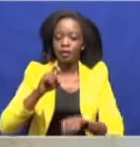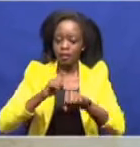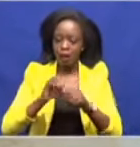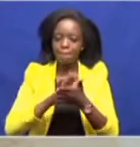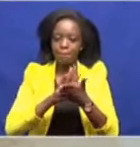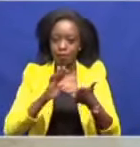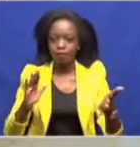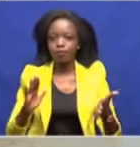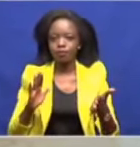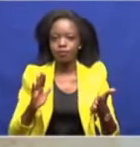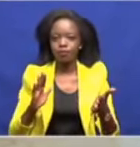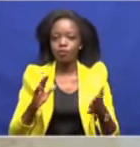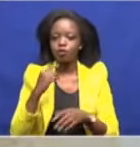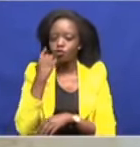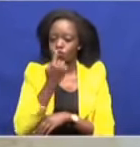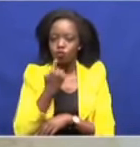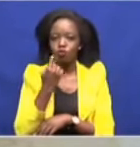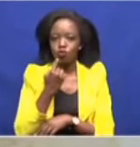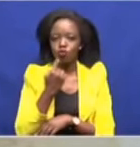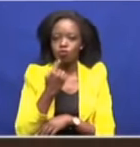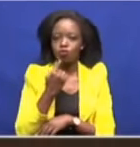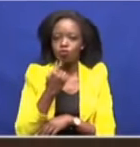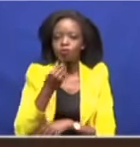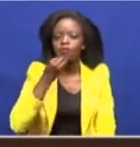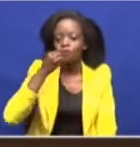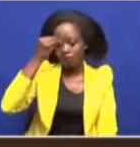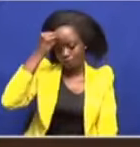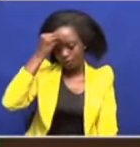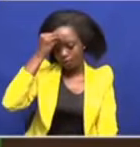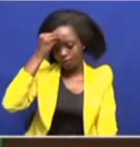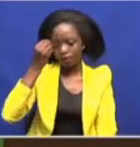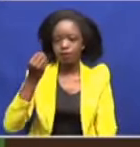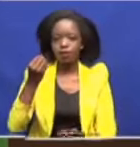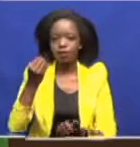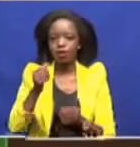Caesar ambaye alikuwa anajifanya kama miungu.